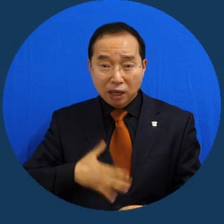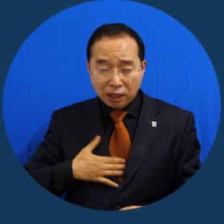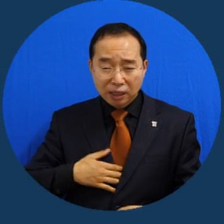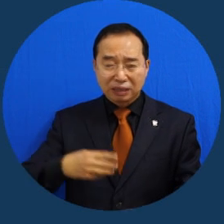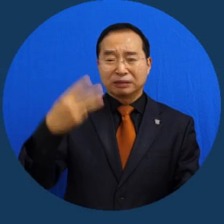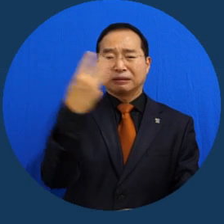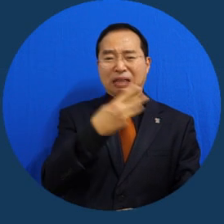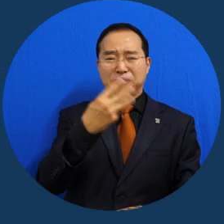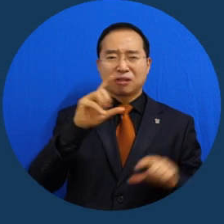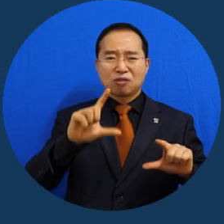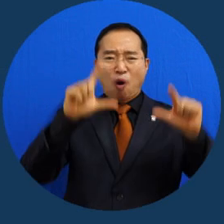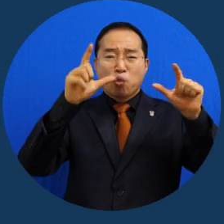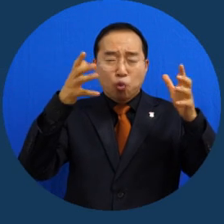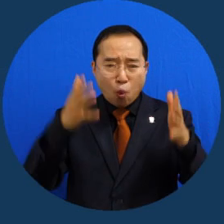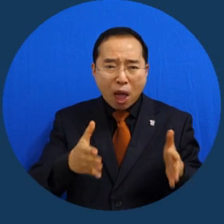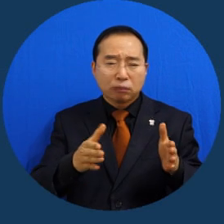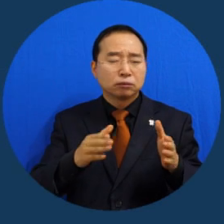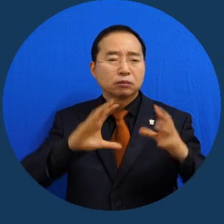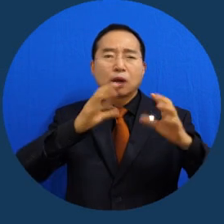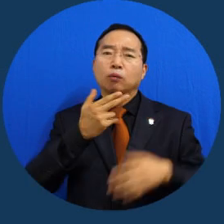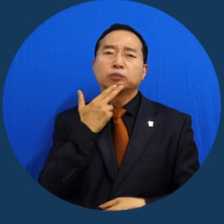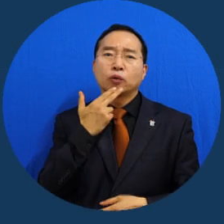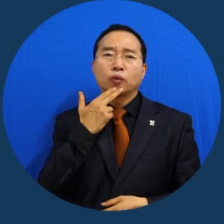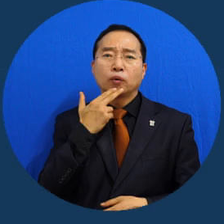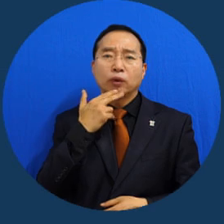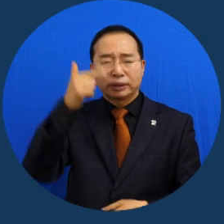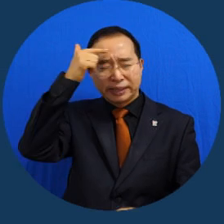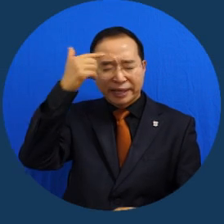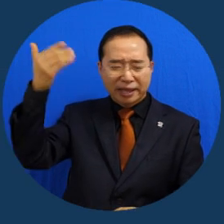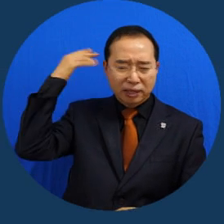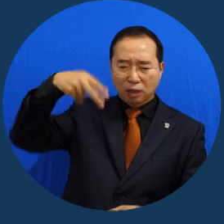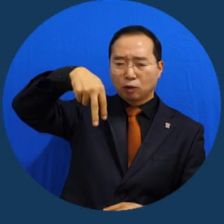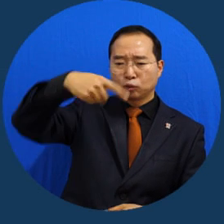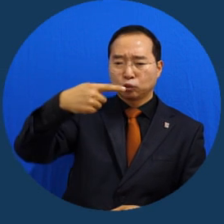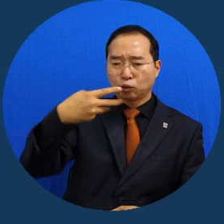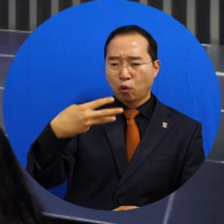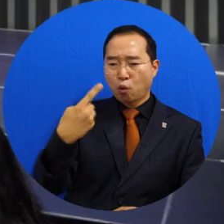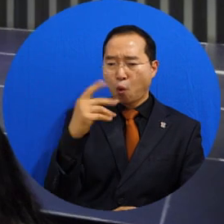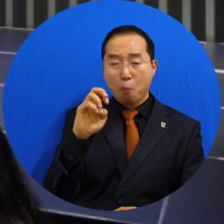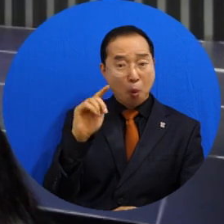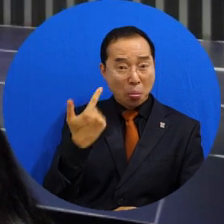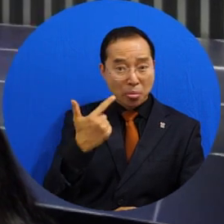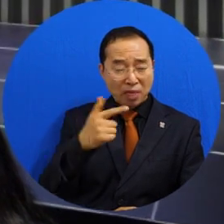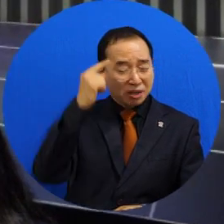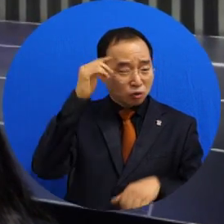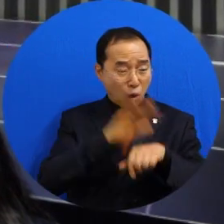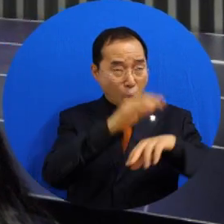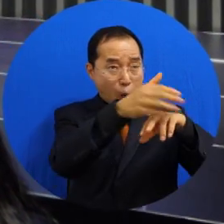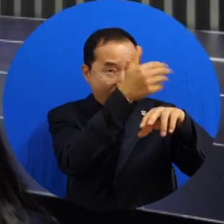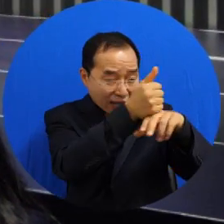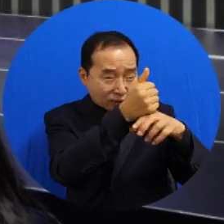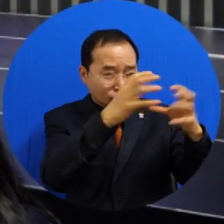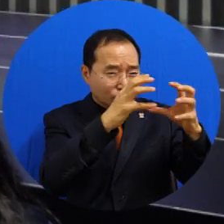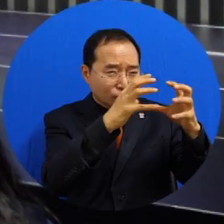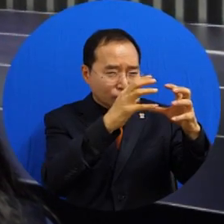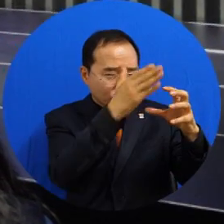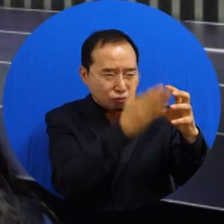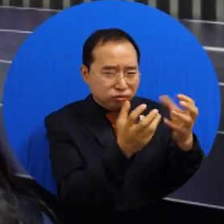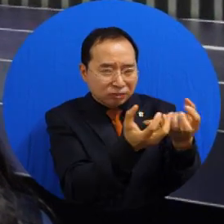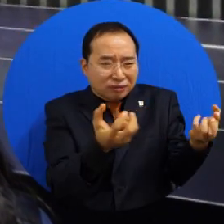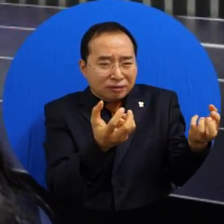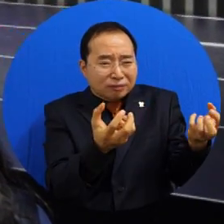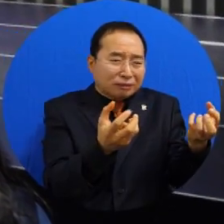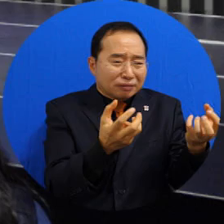거의 3000년 동안 나라가 없었어요. 솔로몬 이후에 나라가 두 개가 됐다가 바빌론이